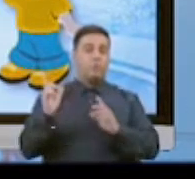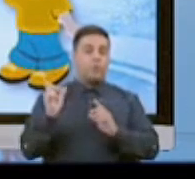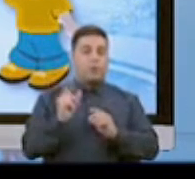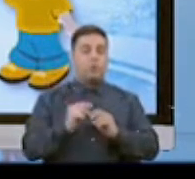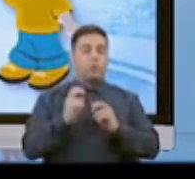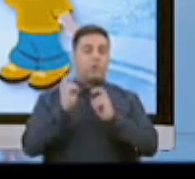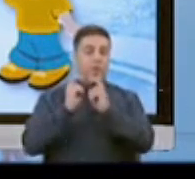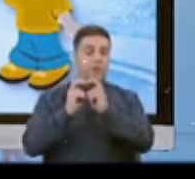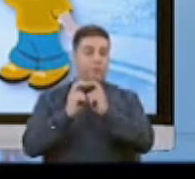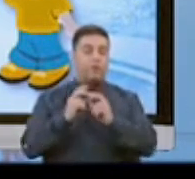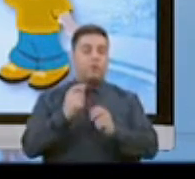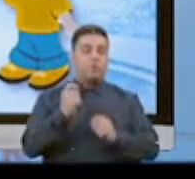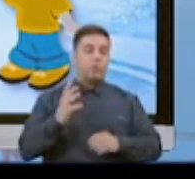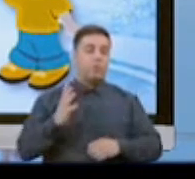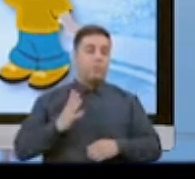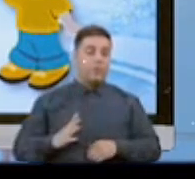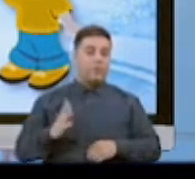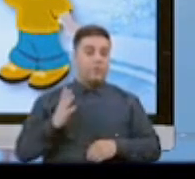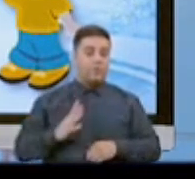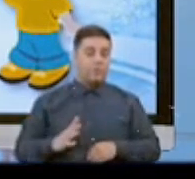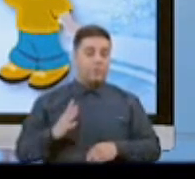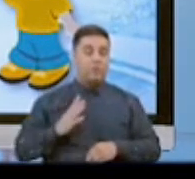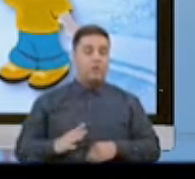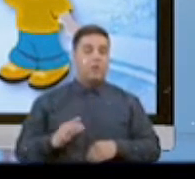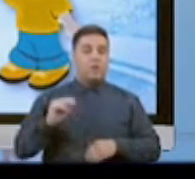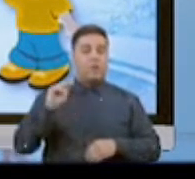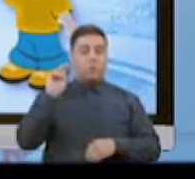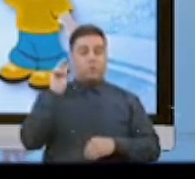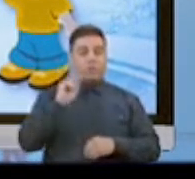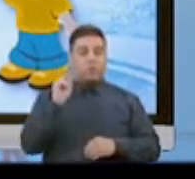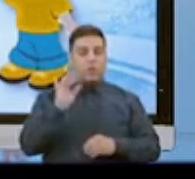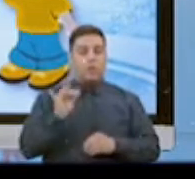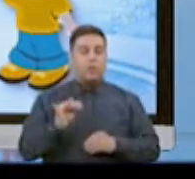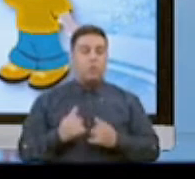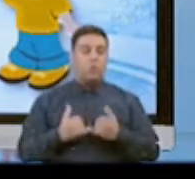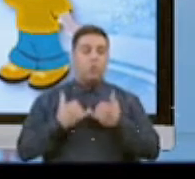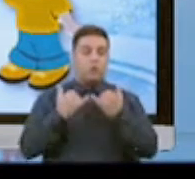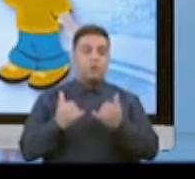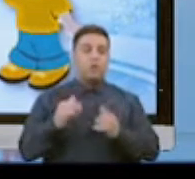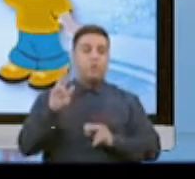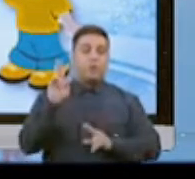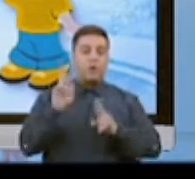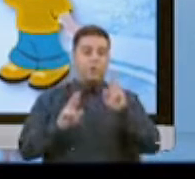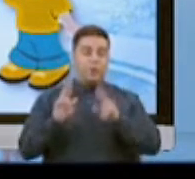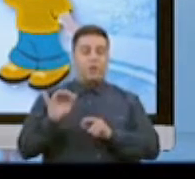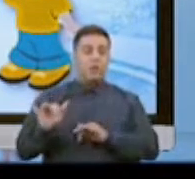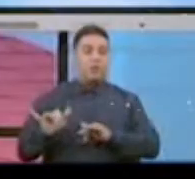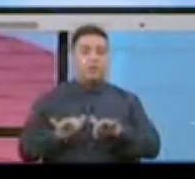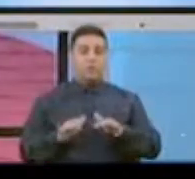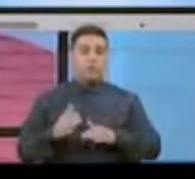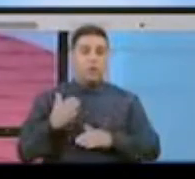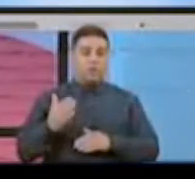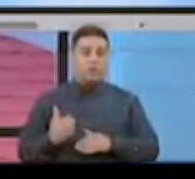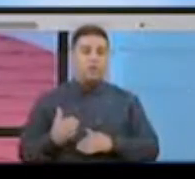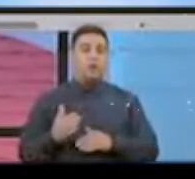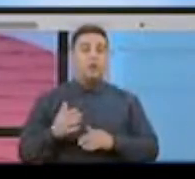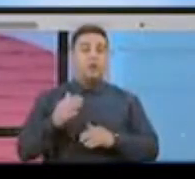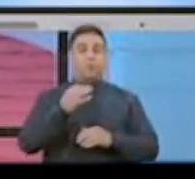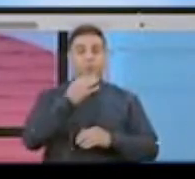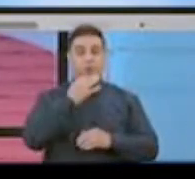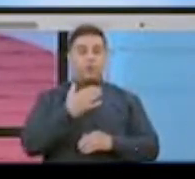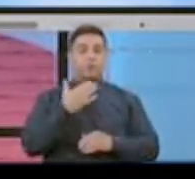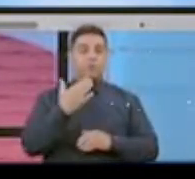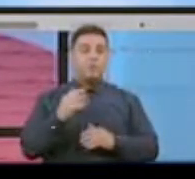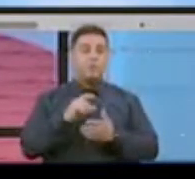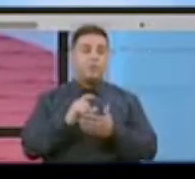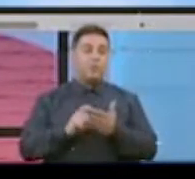трамвай, наберись терпения, изучай и уважай правила движения. Понравилось это